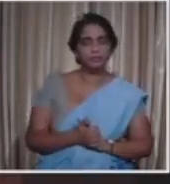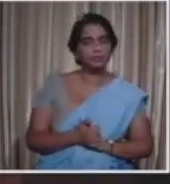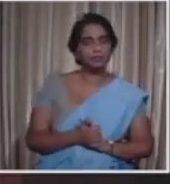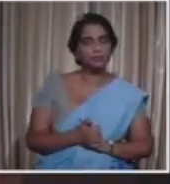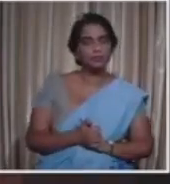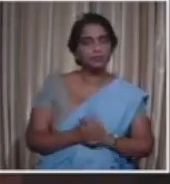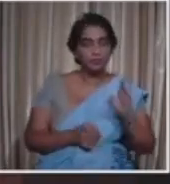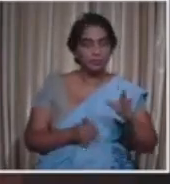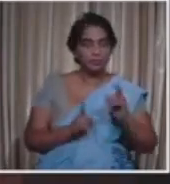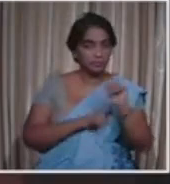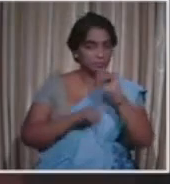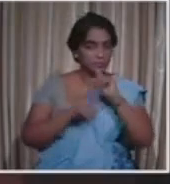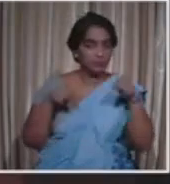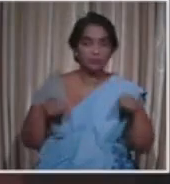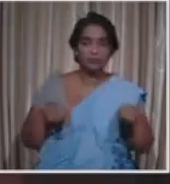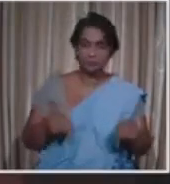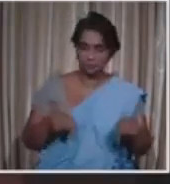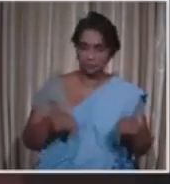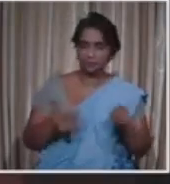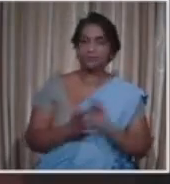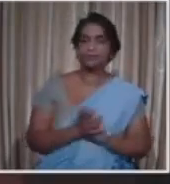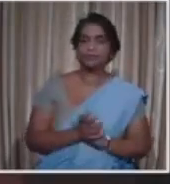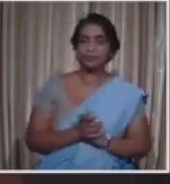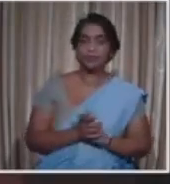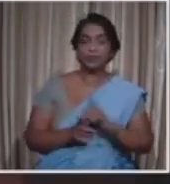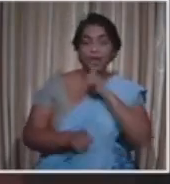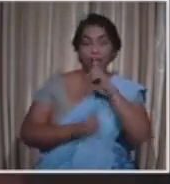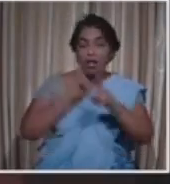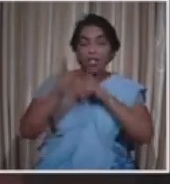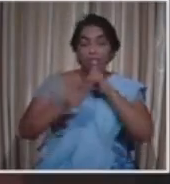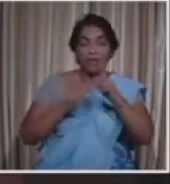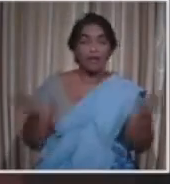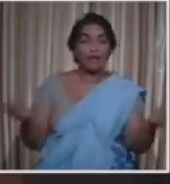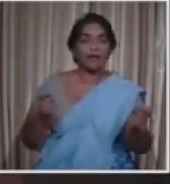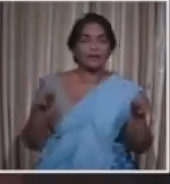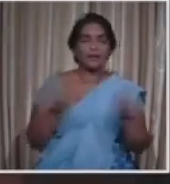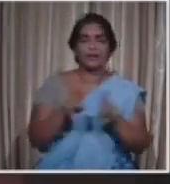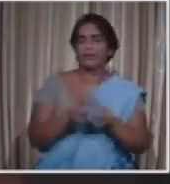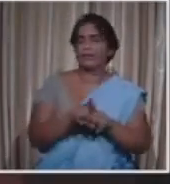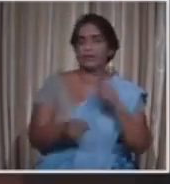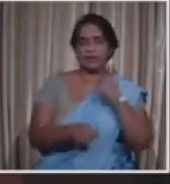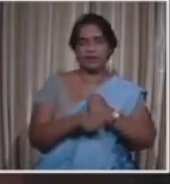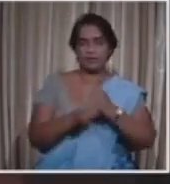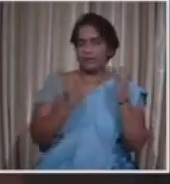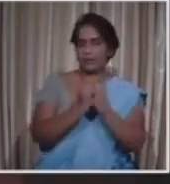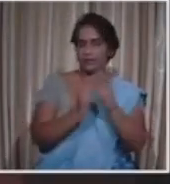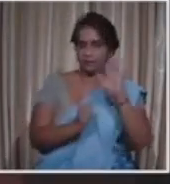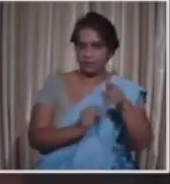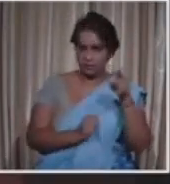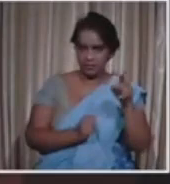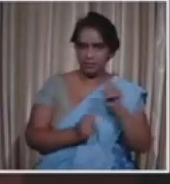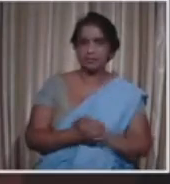මේ සභාව කතා සාප්පුවක් බවට මේ ආණ්ඩුව පරිවර්තනය කරලා තියෙන